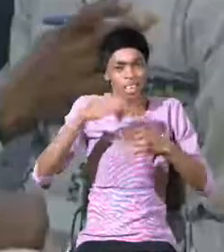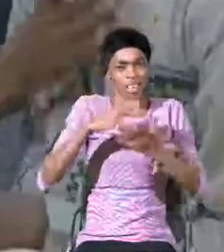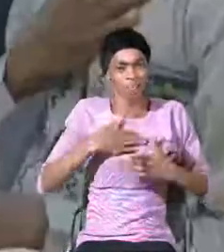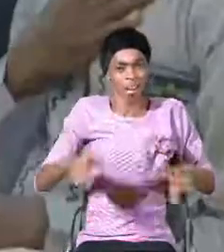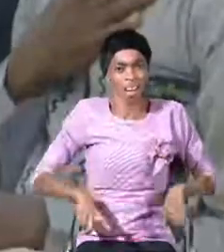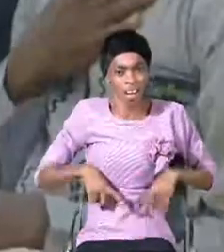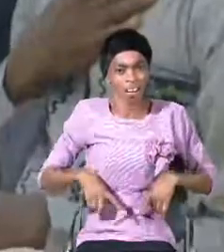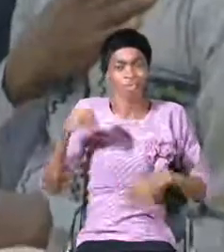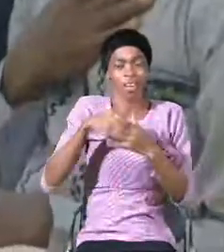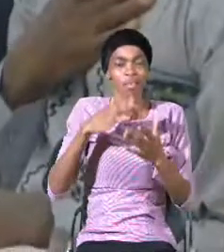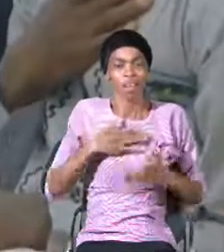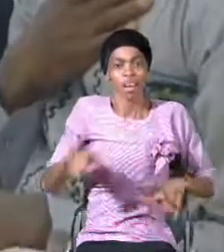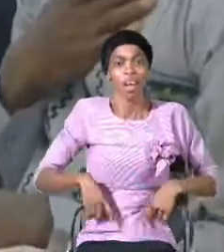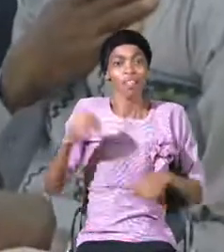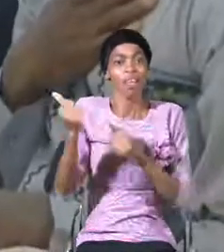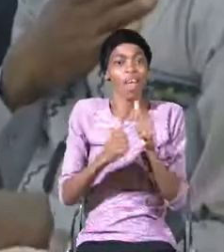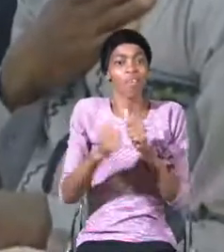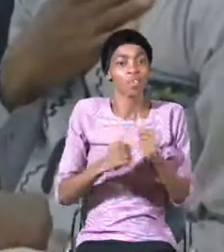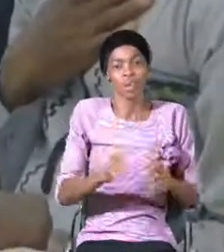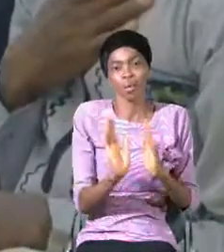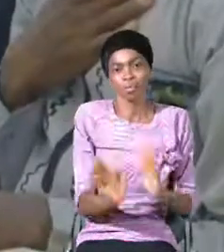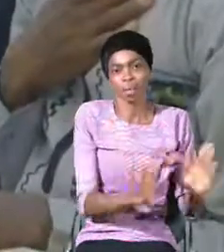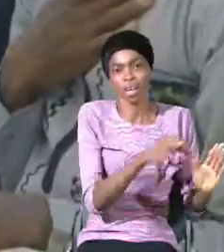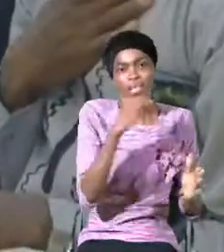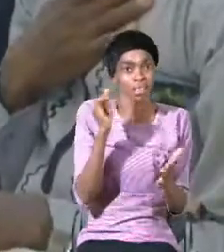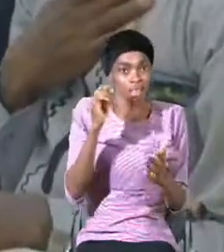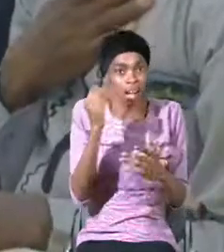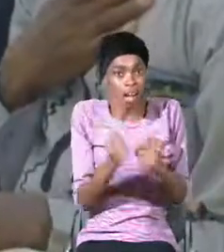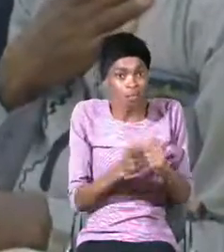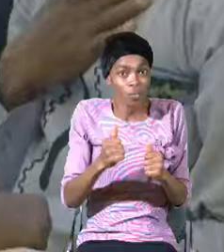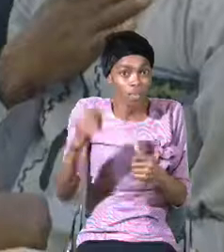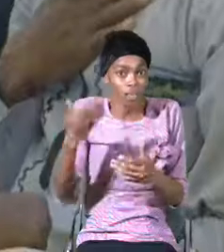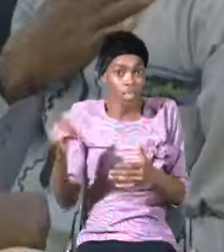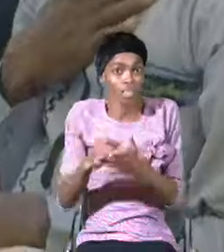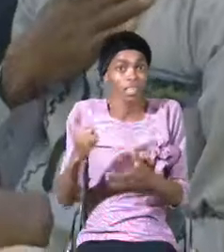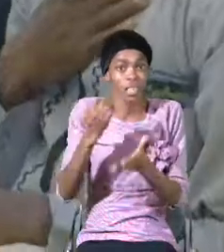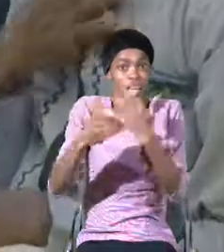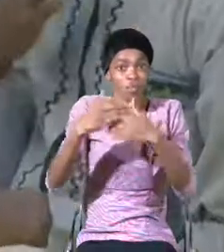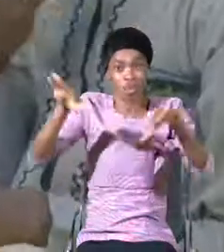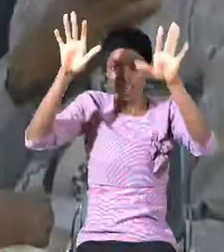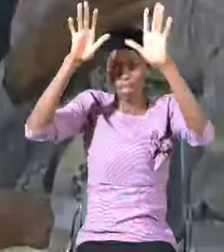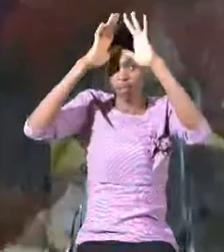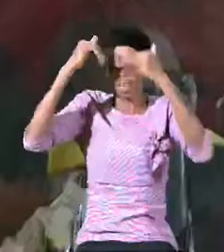ma vie, toute plante que le Père Céleste n'a pas plantée,